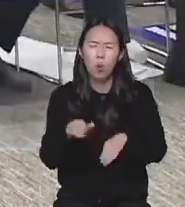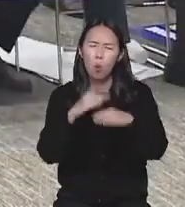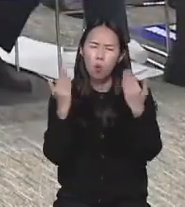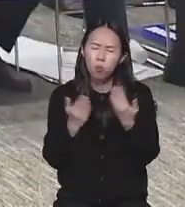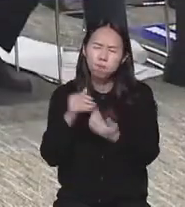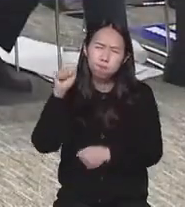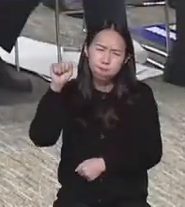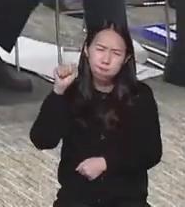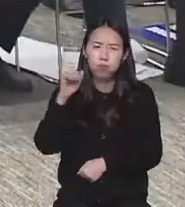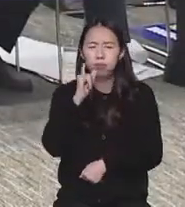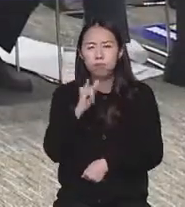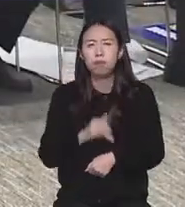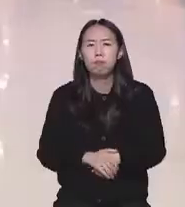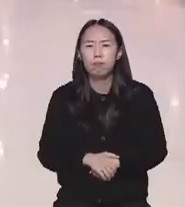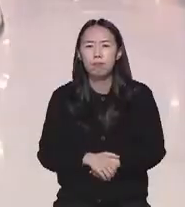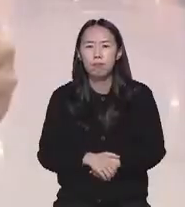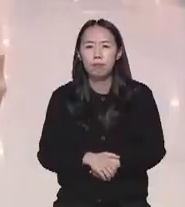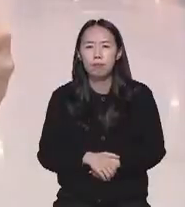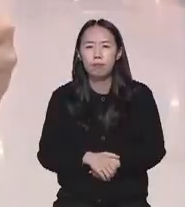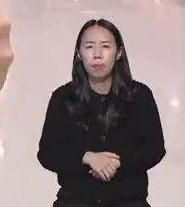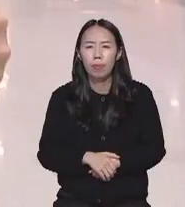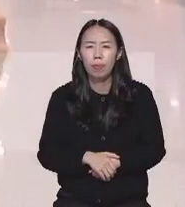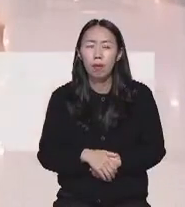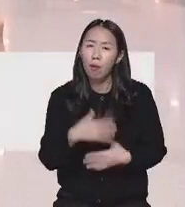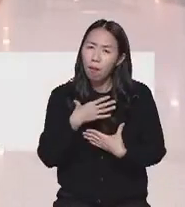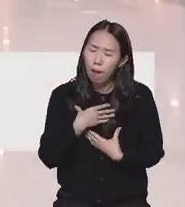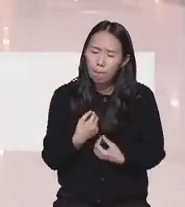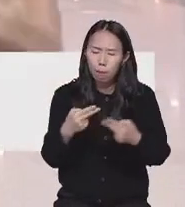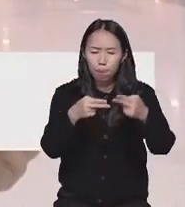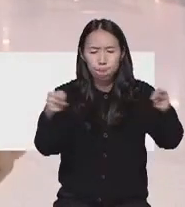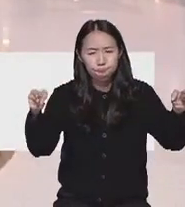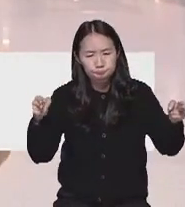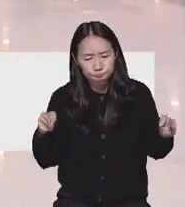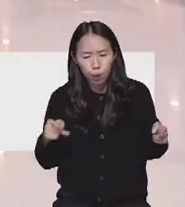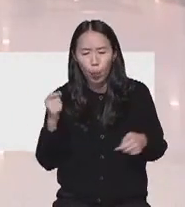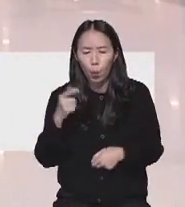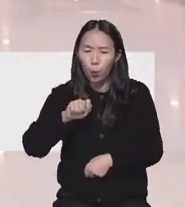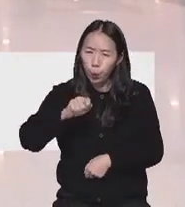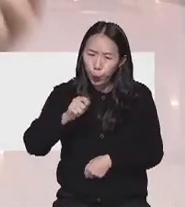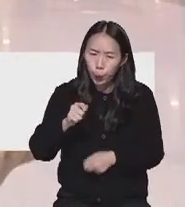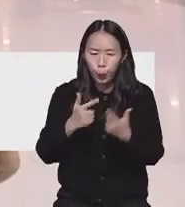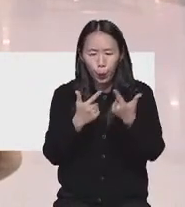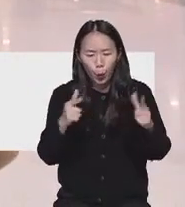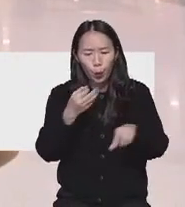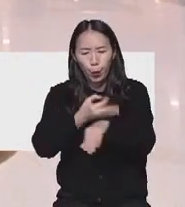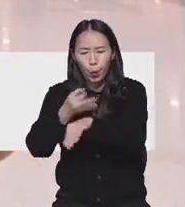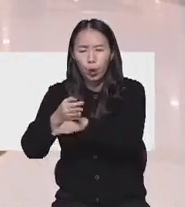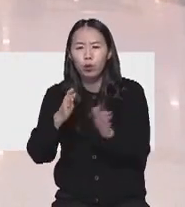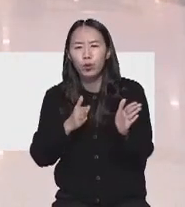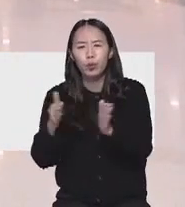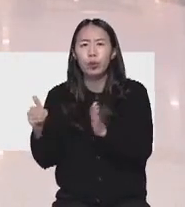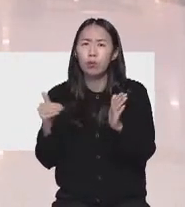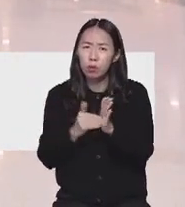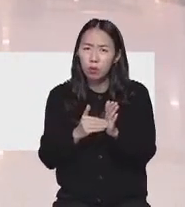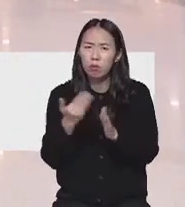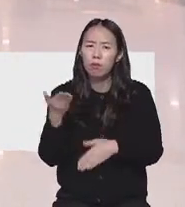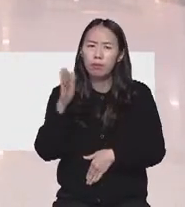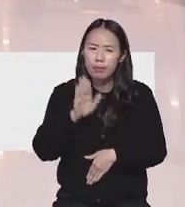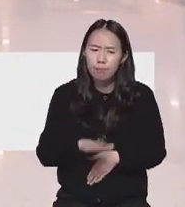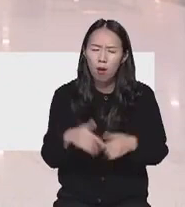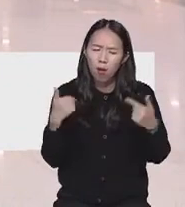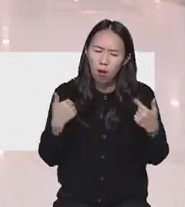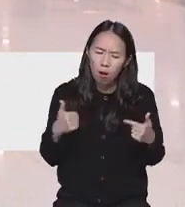목소리를 높였습니다. 안전 펜스랄지 안전 스위치랄지 이런 것들을 구비를 하고 있습니다만은 그래도